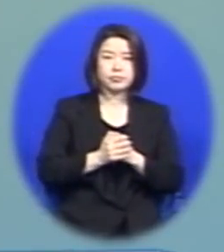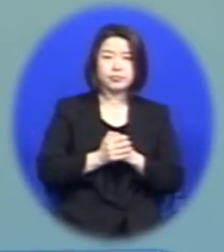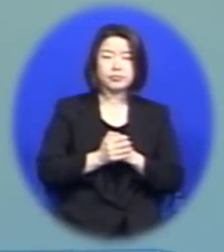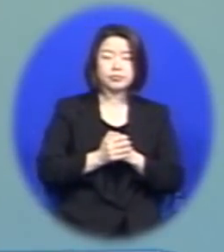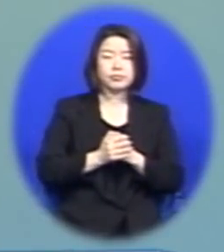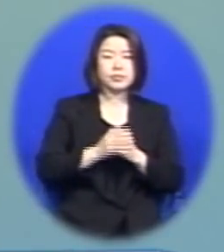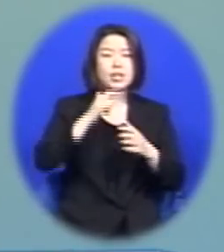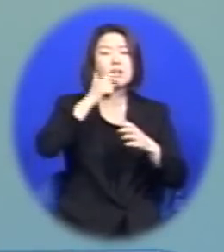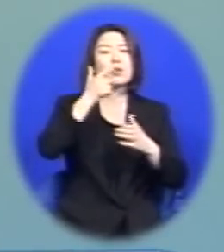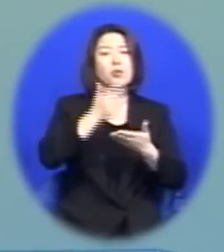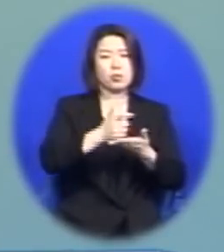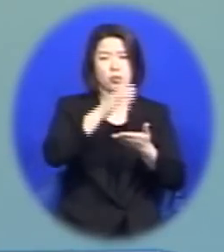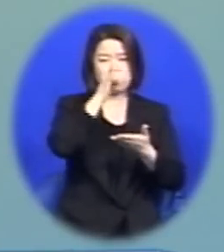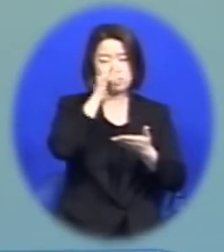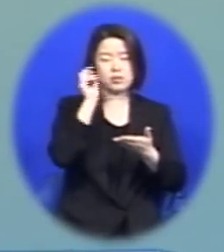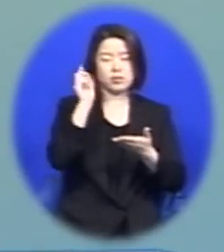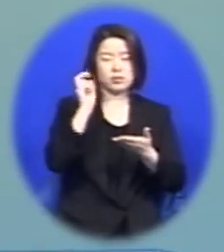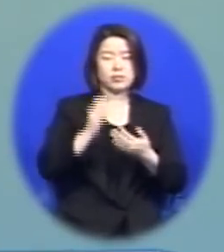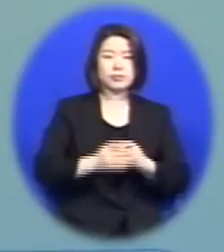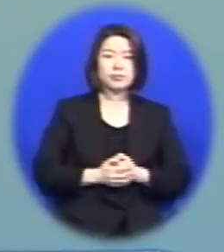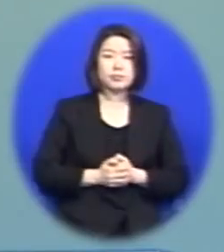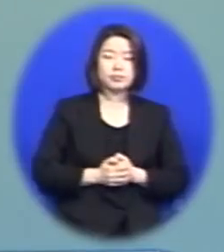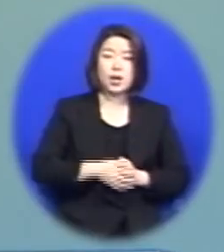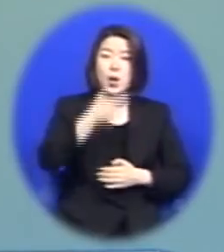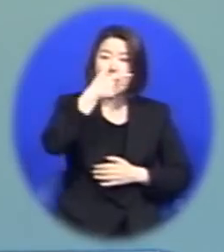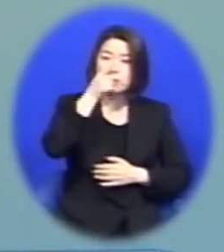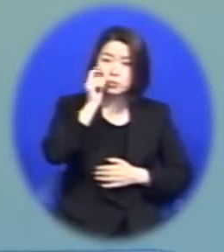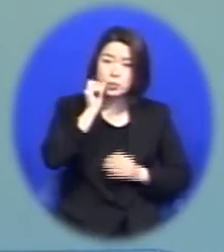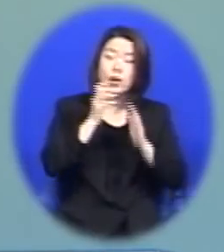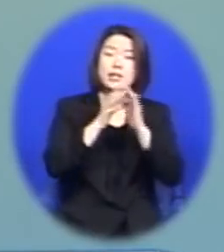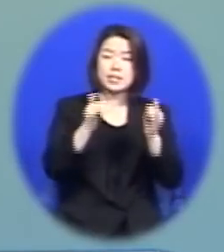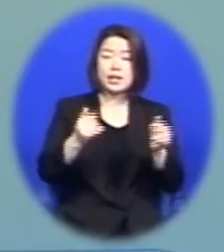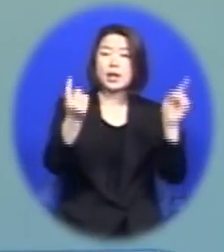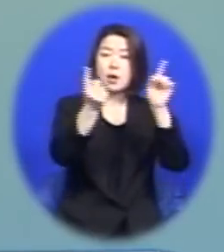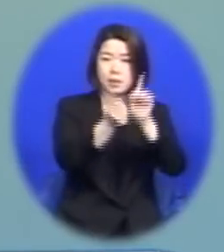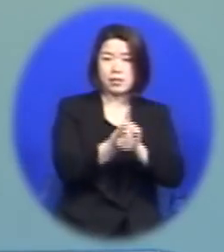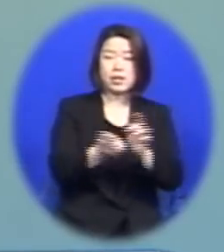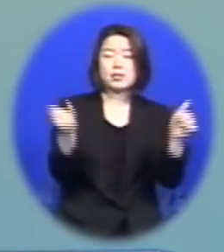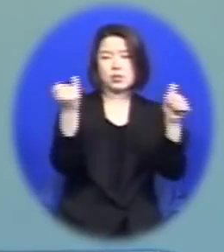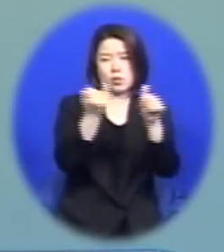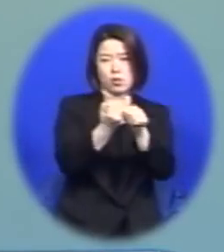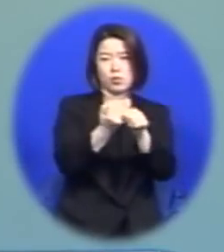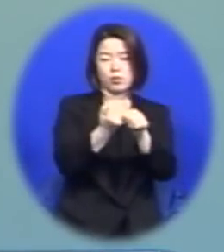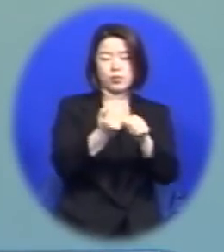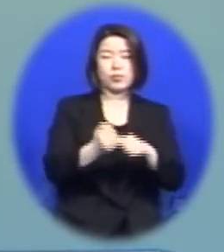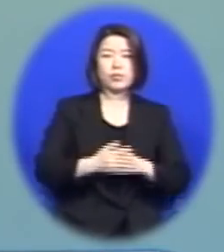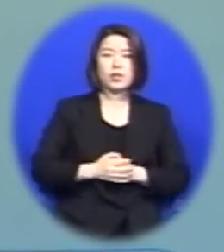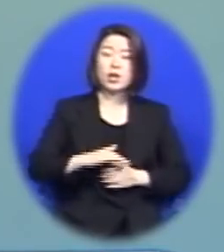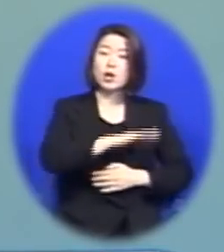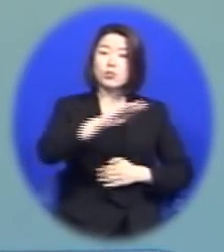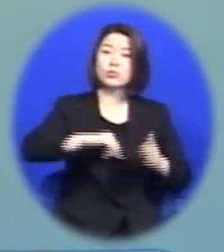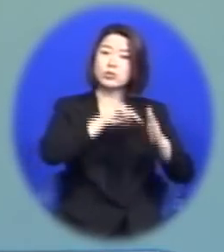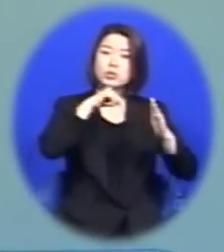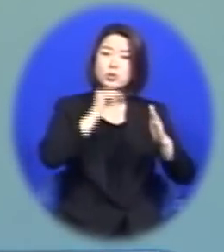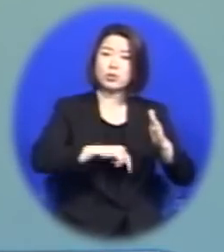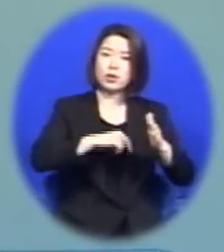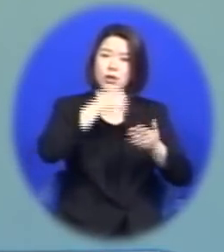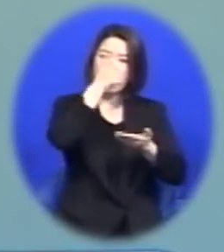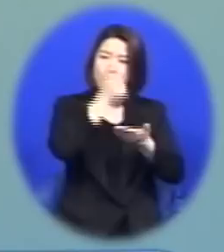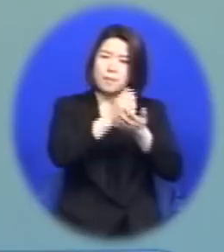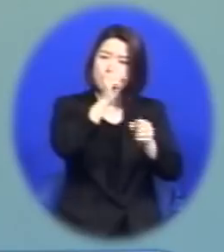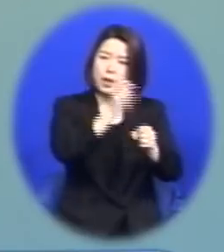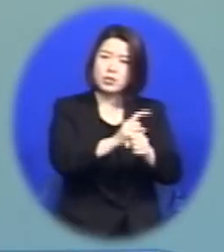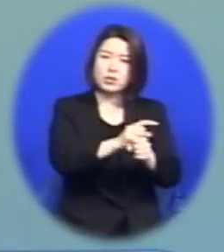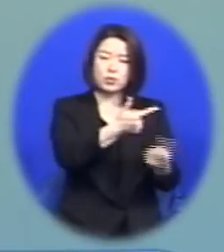속고 있는 거예요 부족한 사람과 만나서 결혼 하는 겁니다 우리 속에 죄성이 다